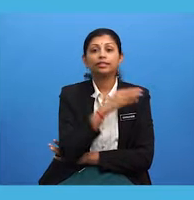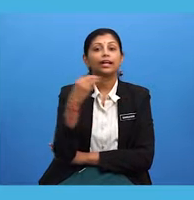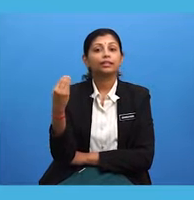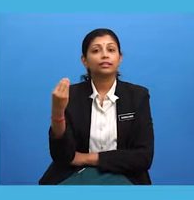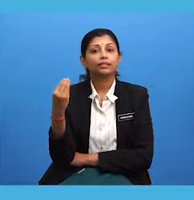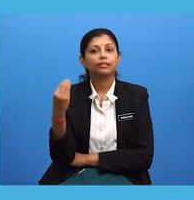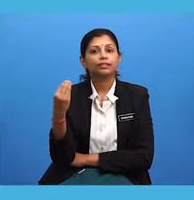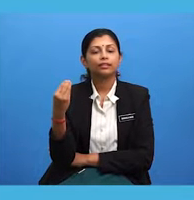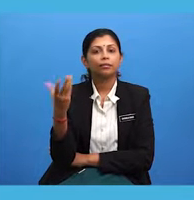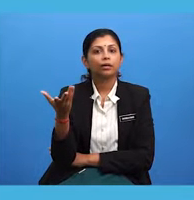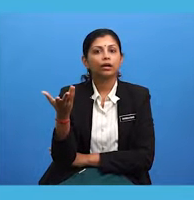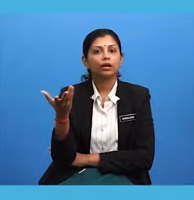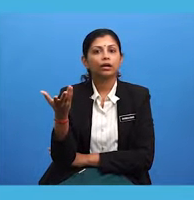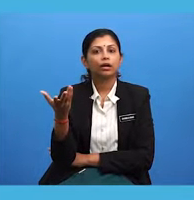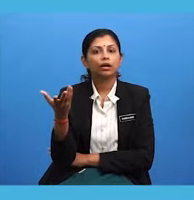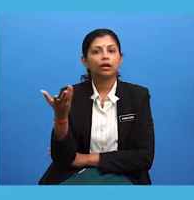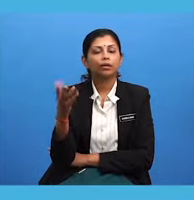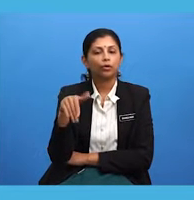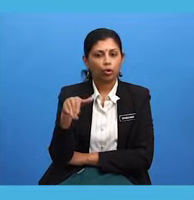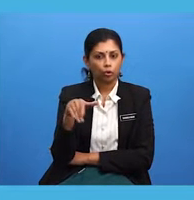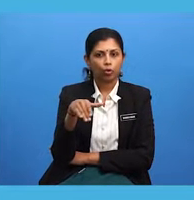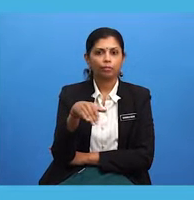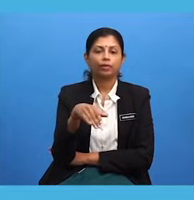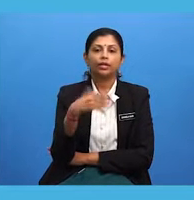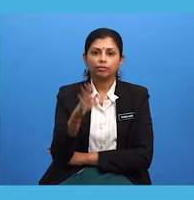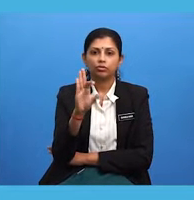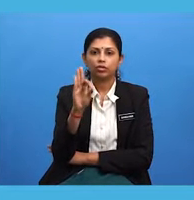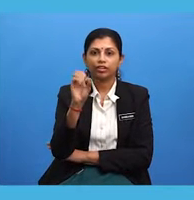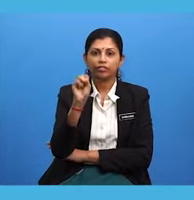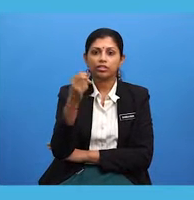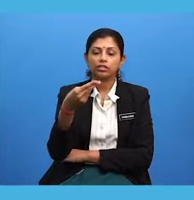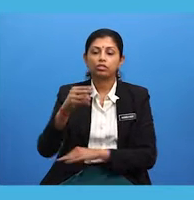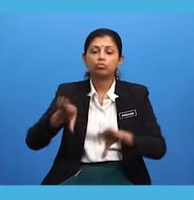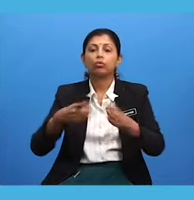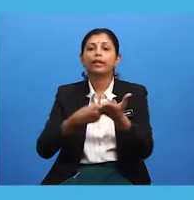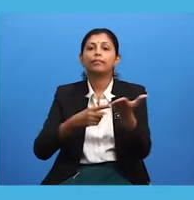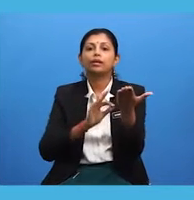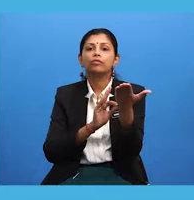FSH. Hormon FSH ini berfungsi untuk